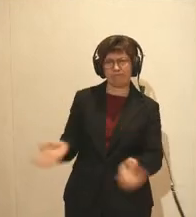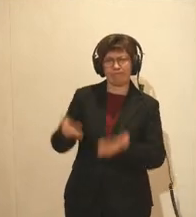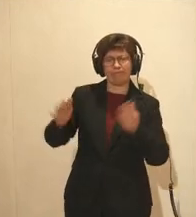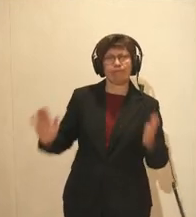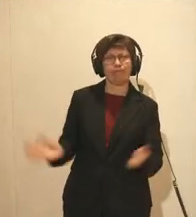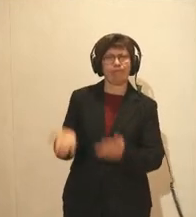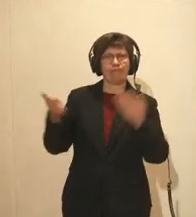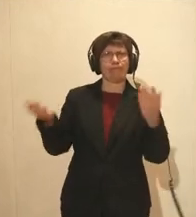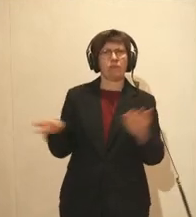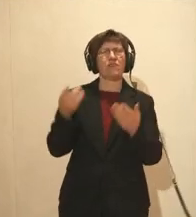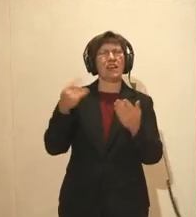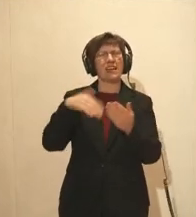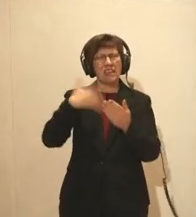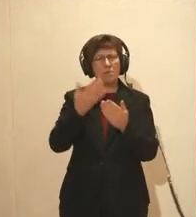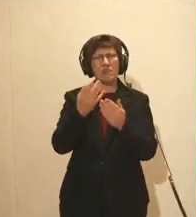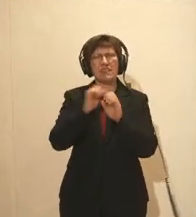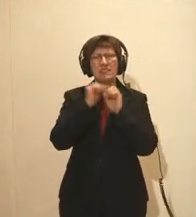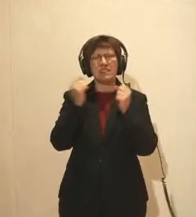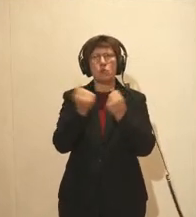haben